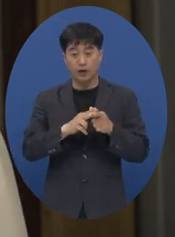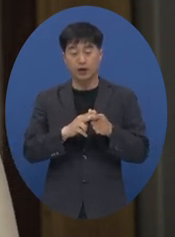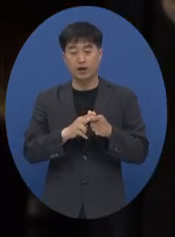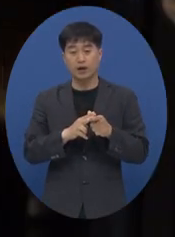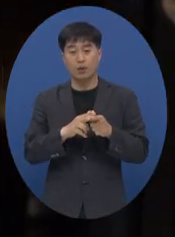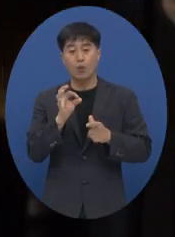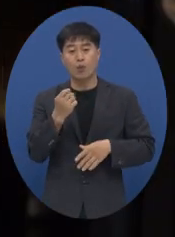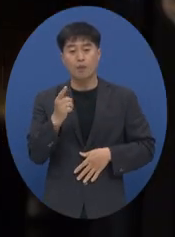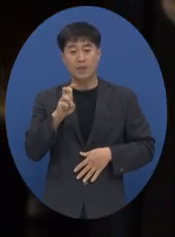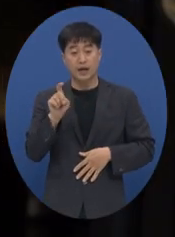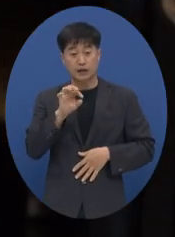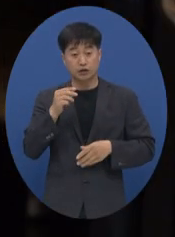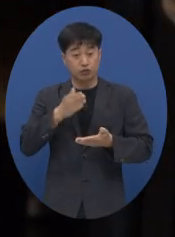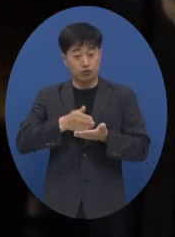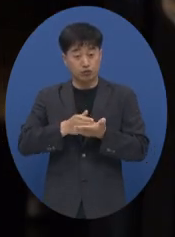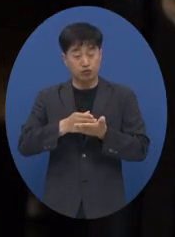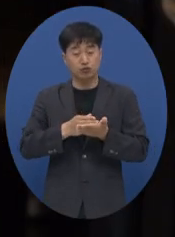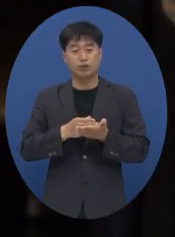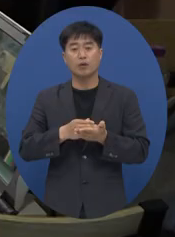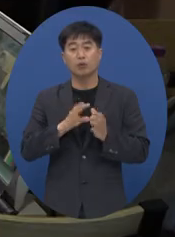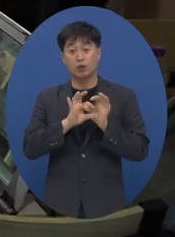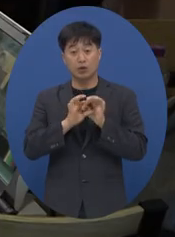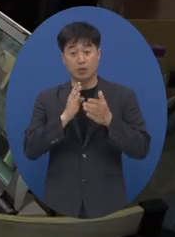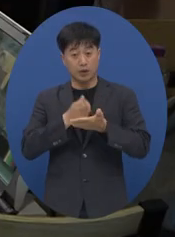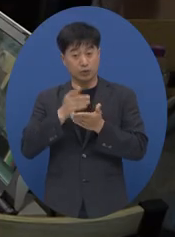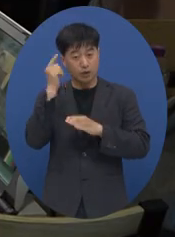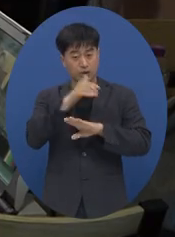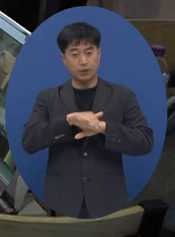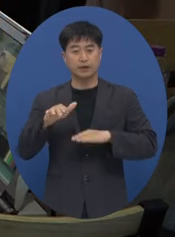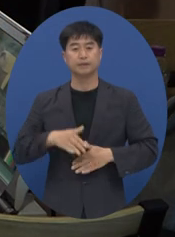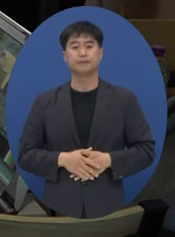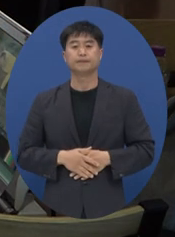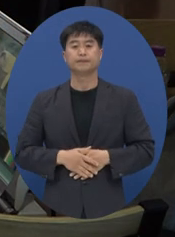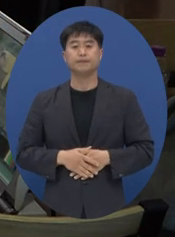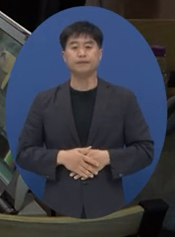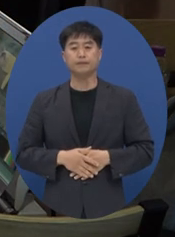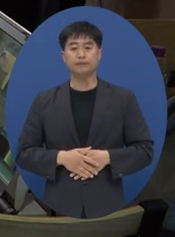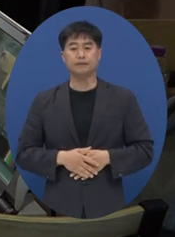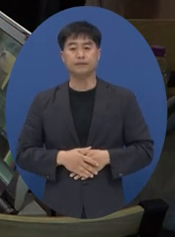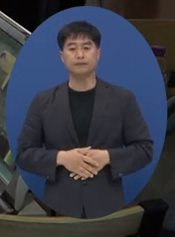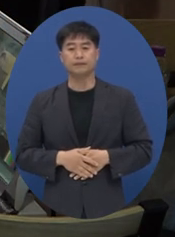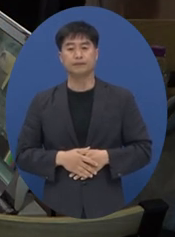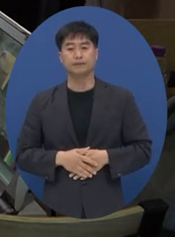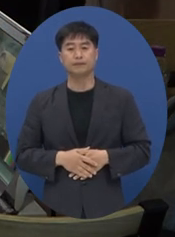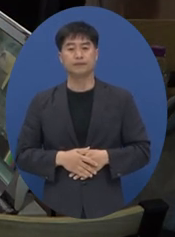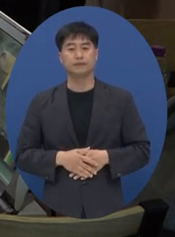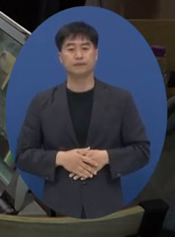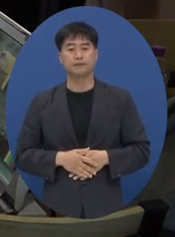SNS, 유튜브 등을 통해 방송될 예정입니다. 경기주TV 최창순입니다.